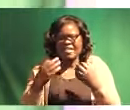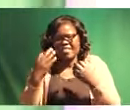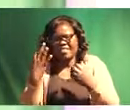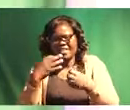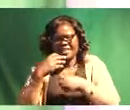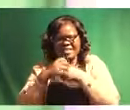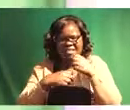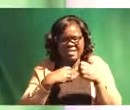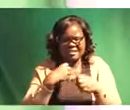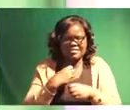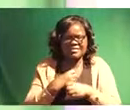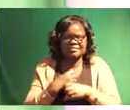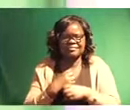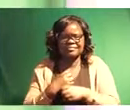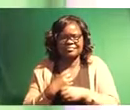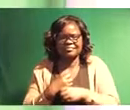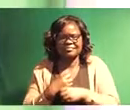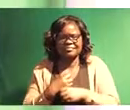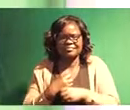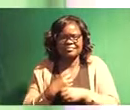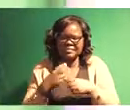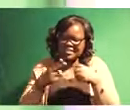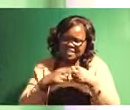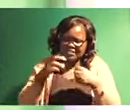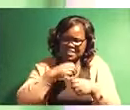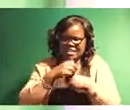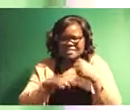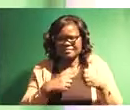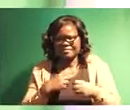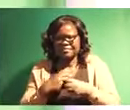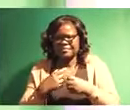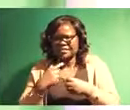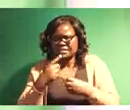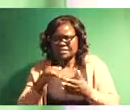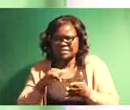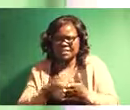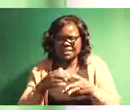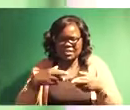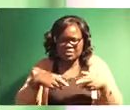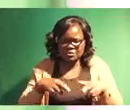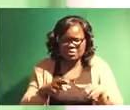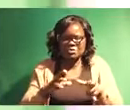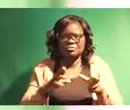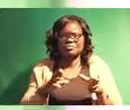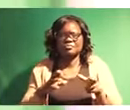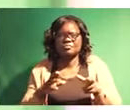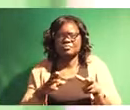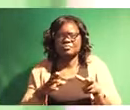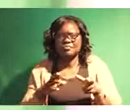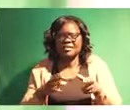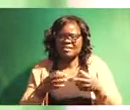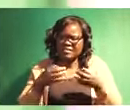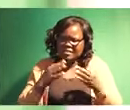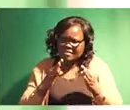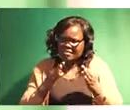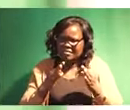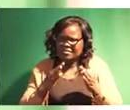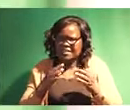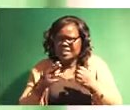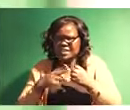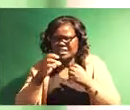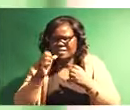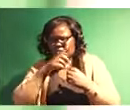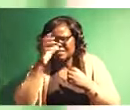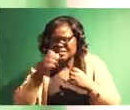3-4, karibu miaka 7. Nimesema hii barabara hata ingawaje karibu